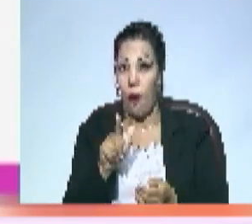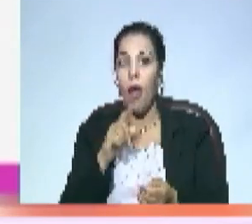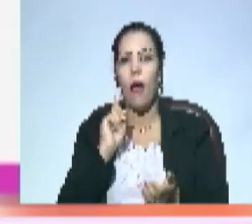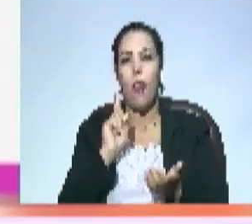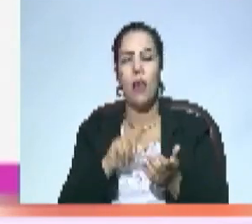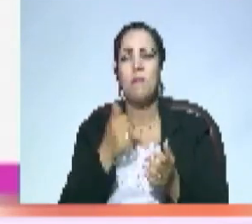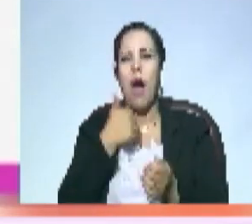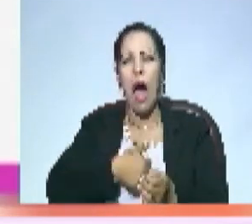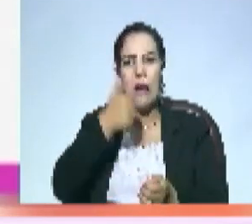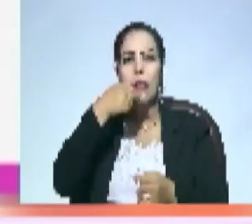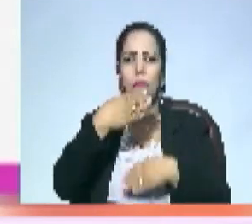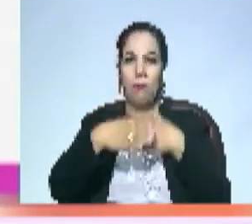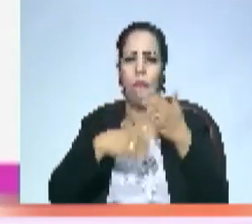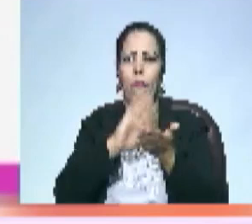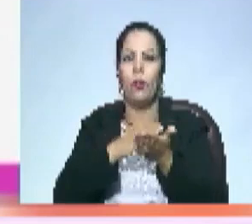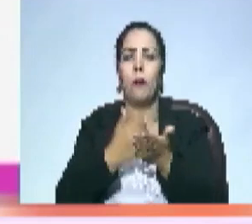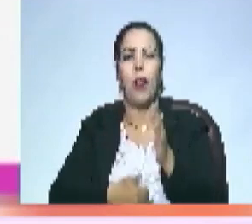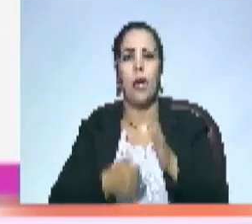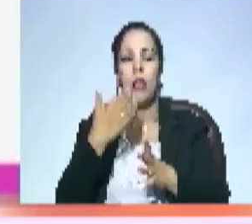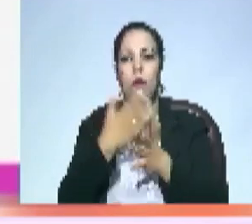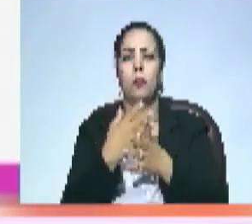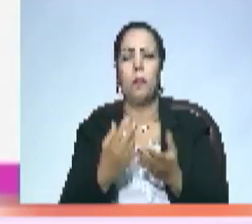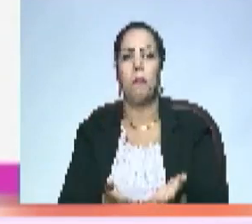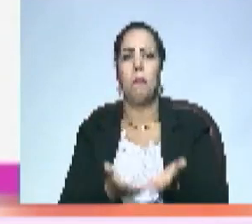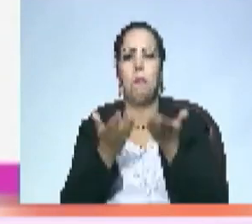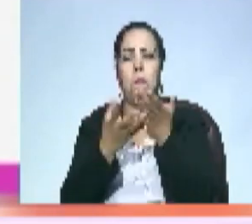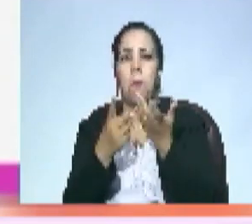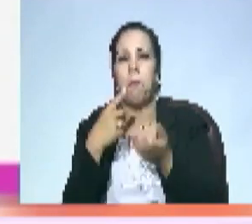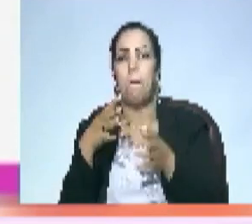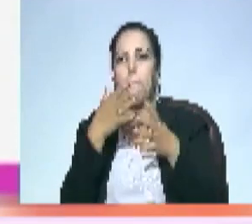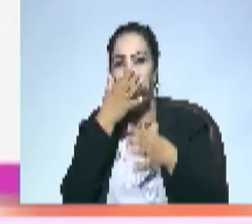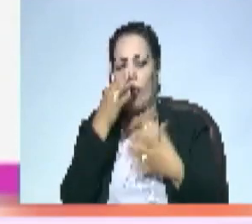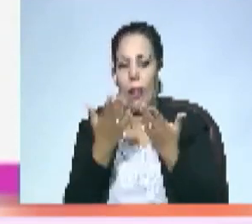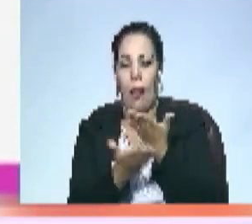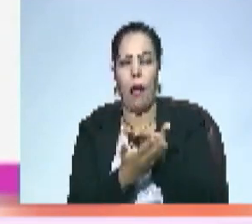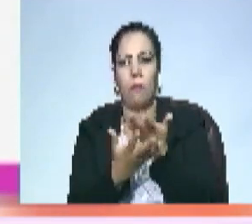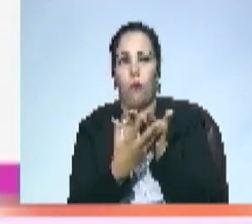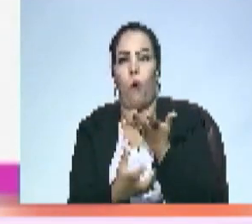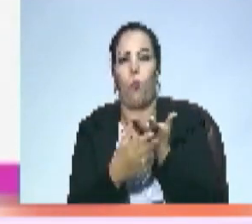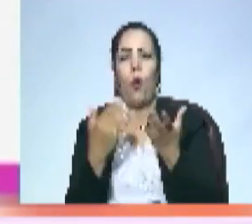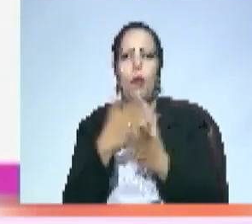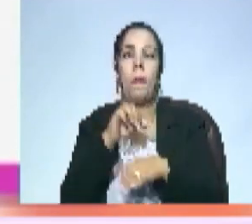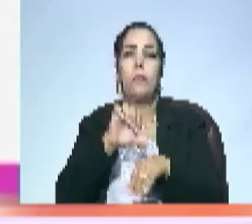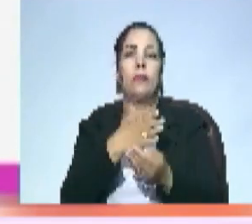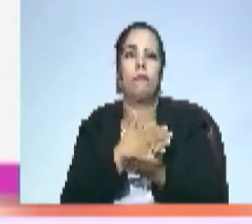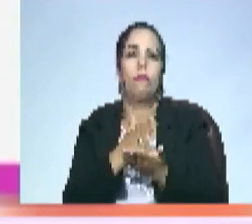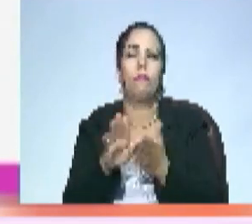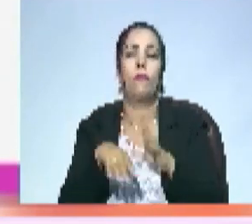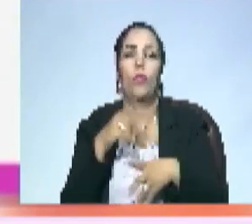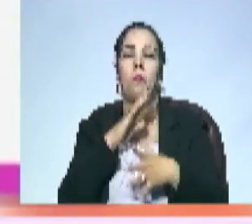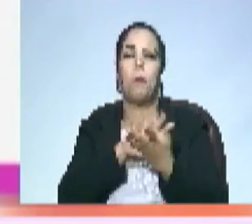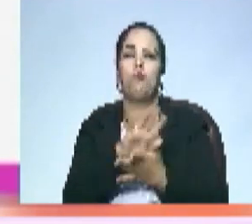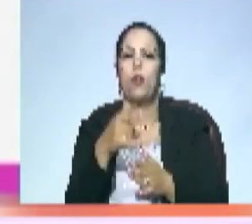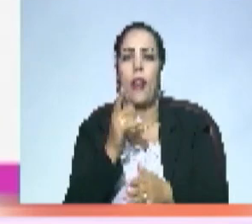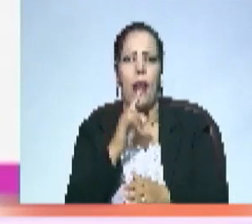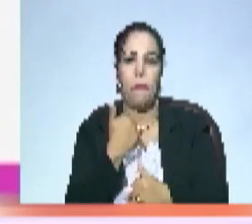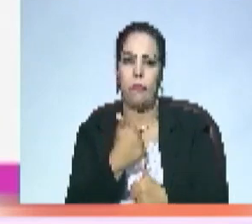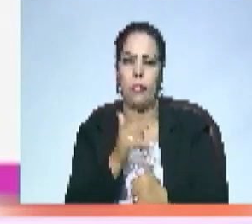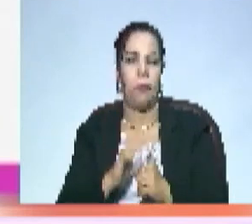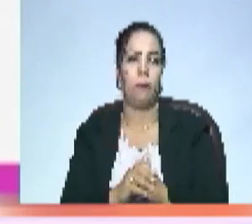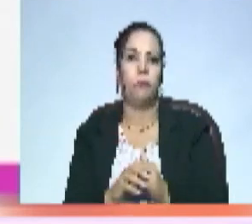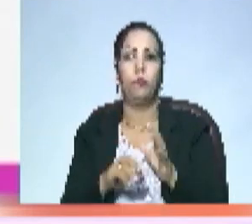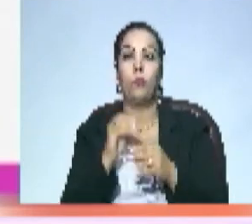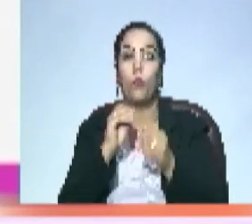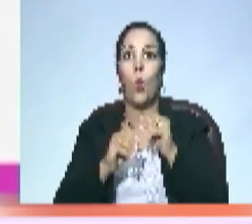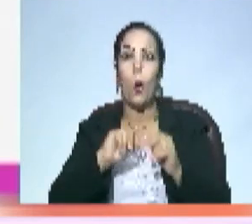يتقلي افضل يعني واحنا بنطلعه على مصفى بيتصفى يعني فما بيبقاش في منه مشكله ام فا هو